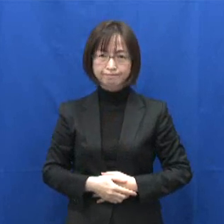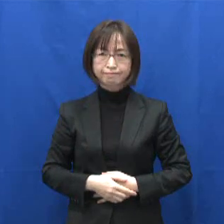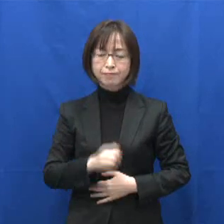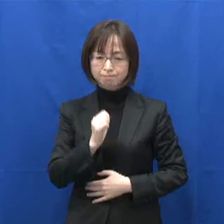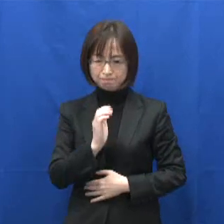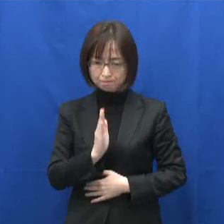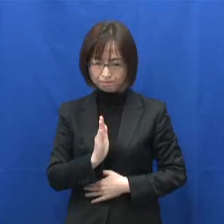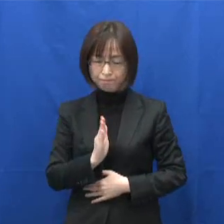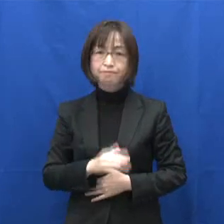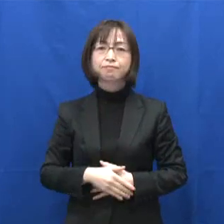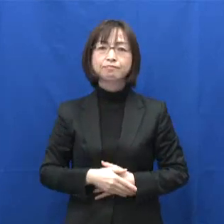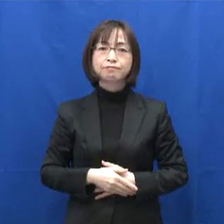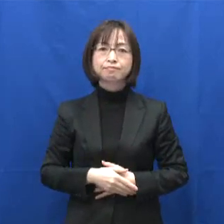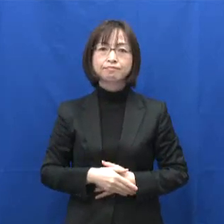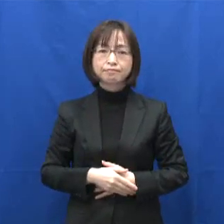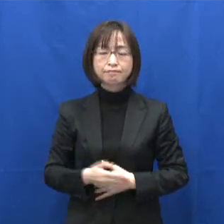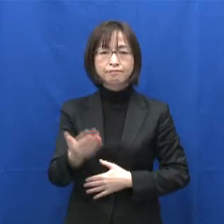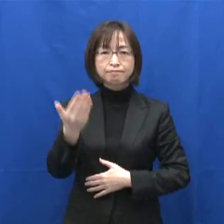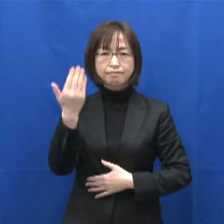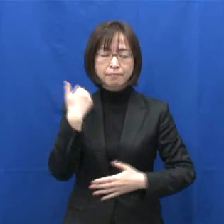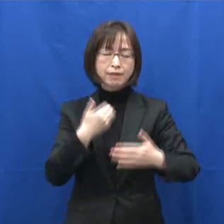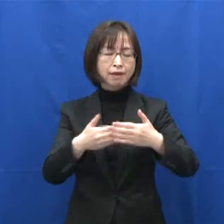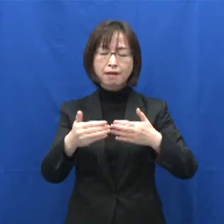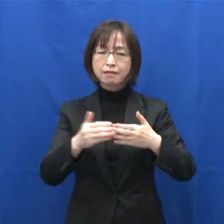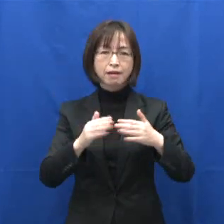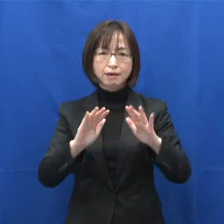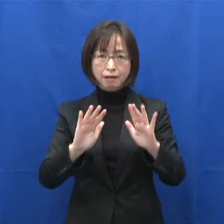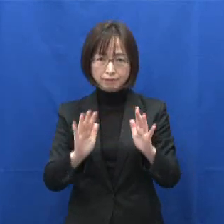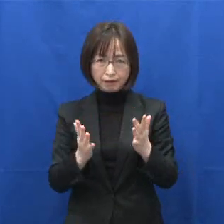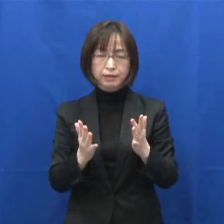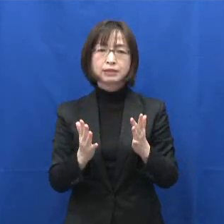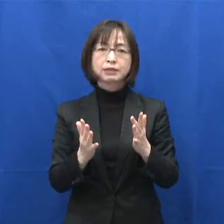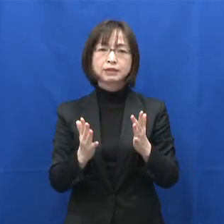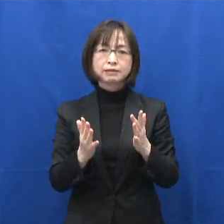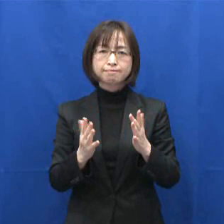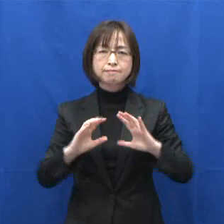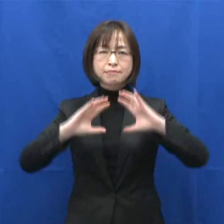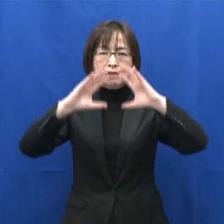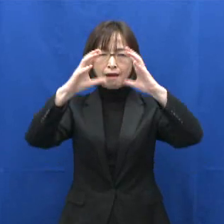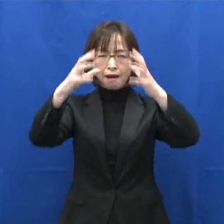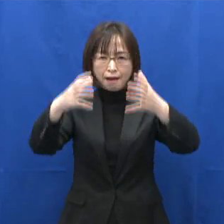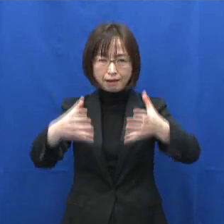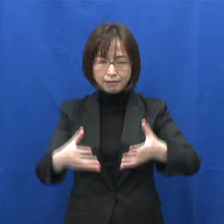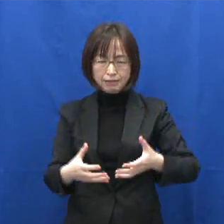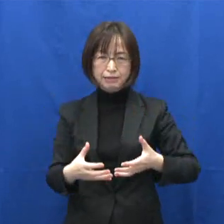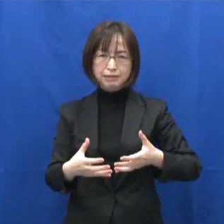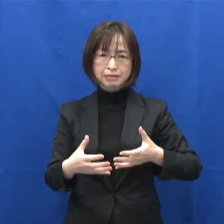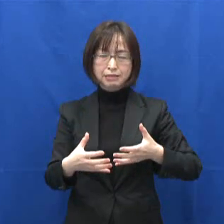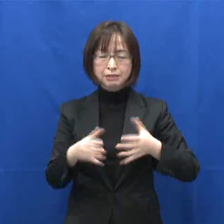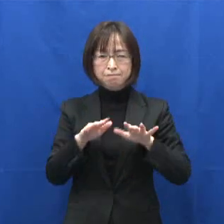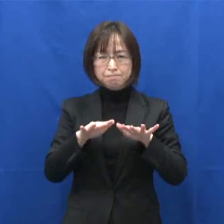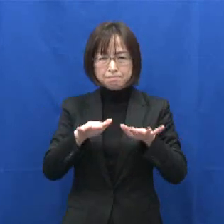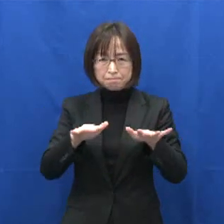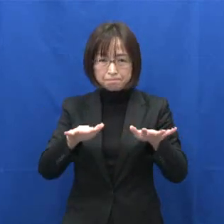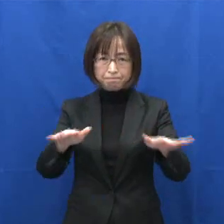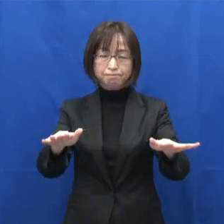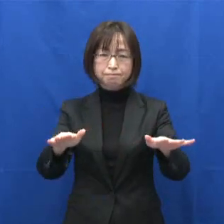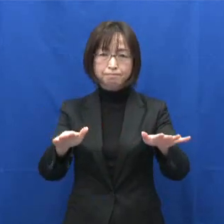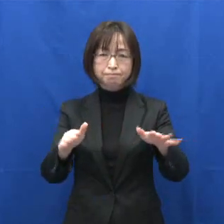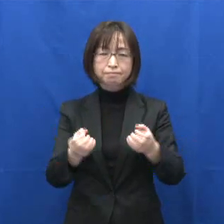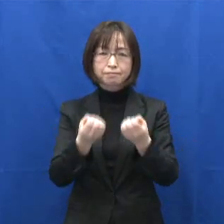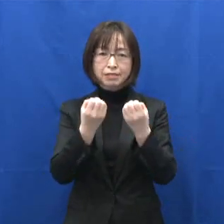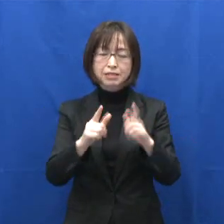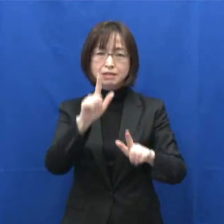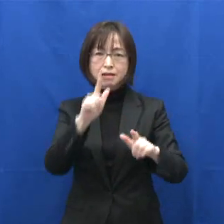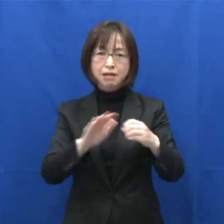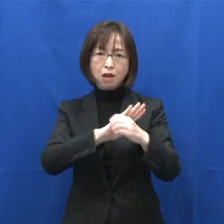どうぞ。かつて経験したことのない世界中への広がりを見せる新型コロナ